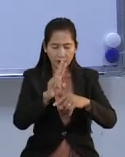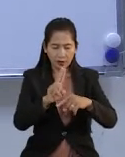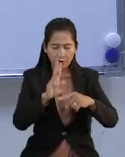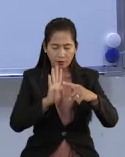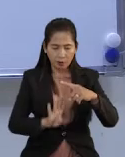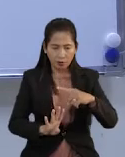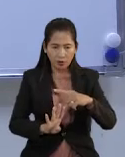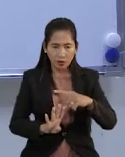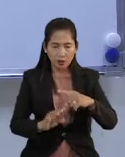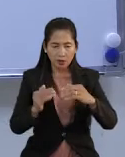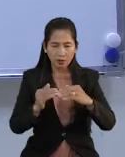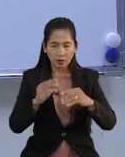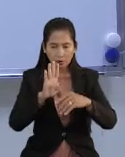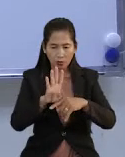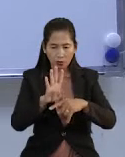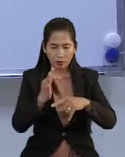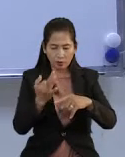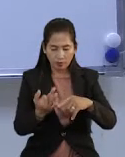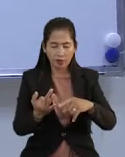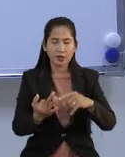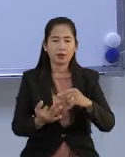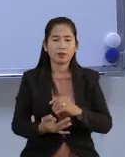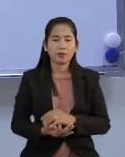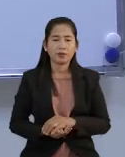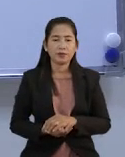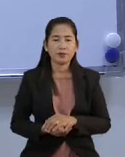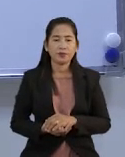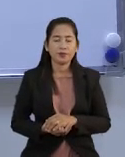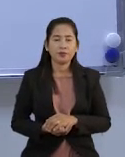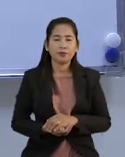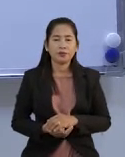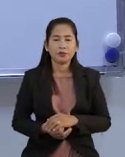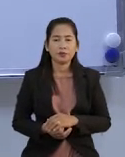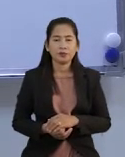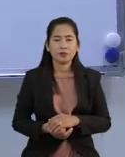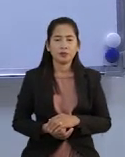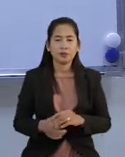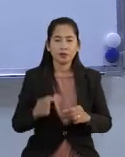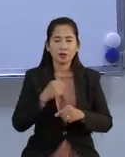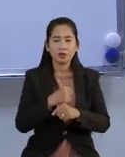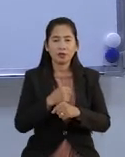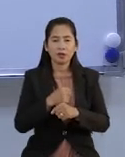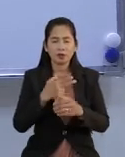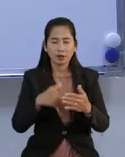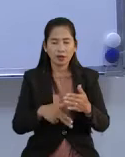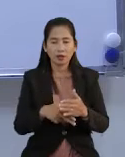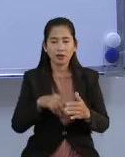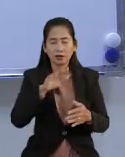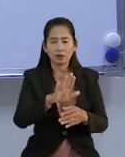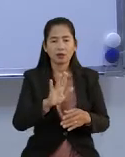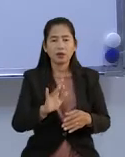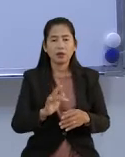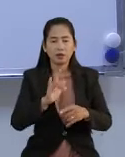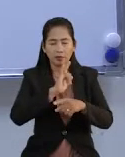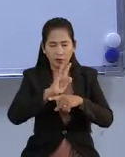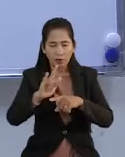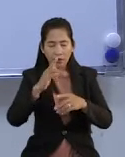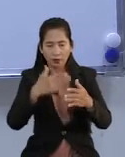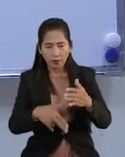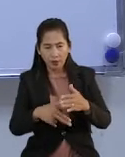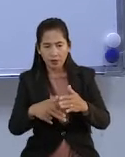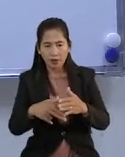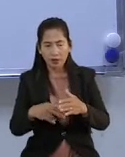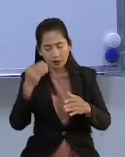phì phía bốn, xma nâng bốn phía prám, prám bầy. Chà, nhưng chứng, thưa dạng mạch, cầu ơn prao bảo mạng vị thi ở vầy